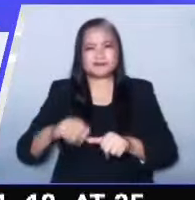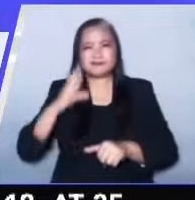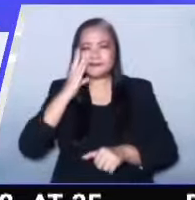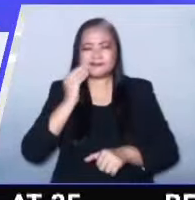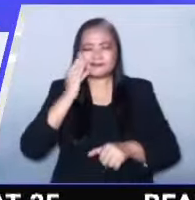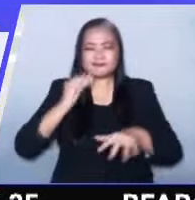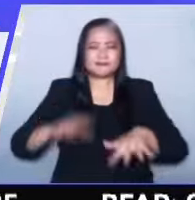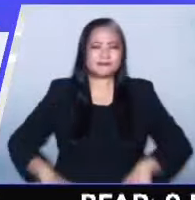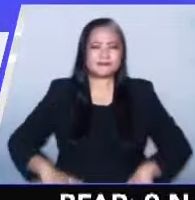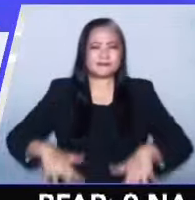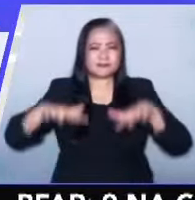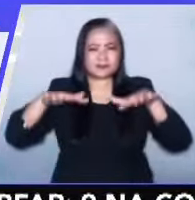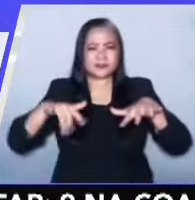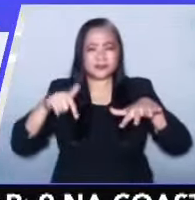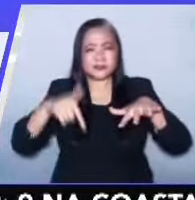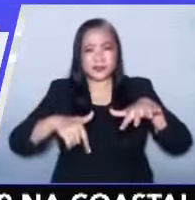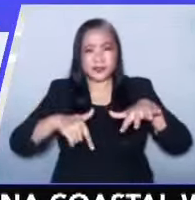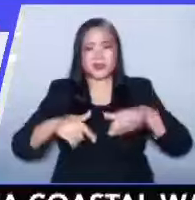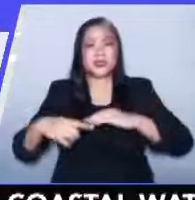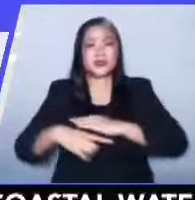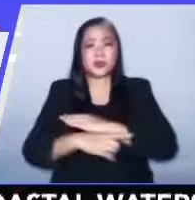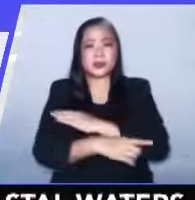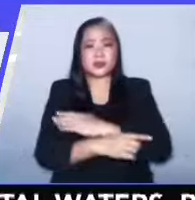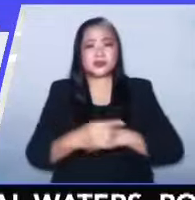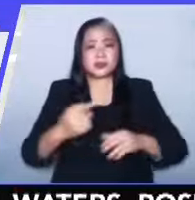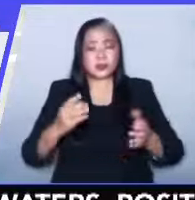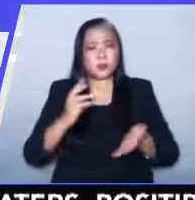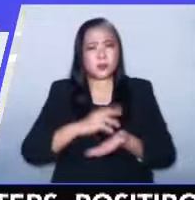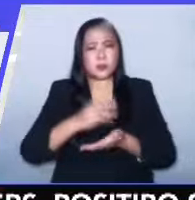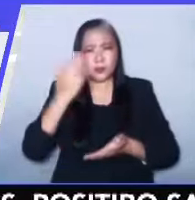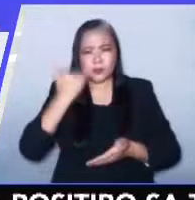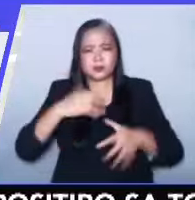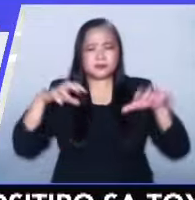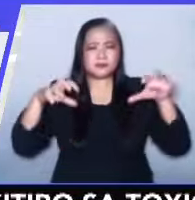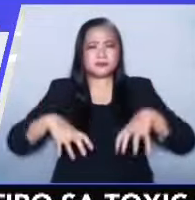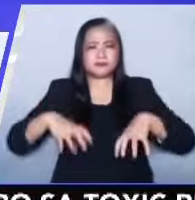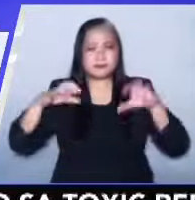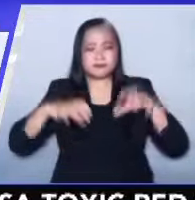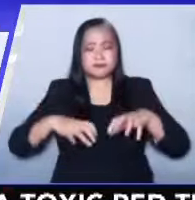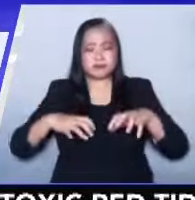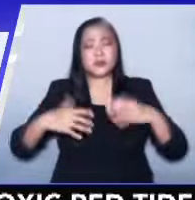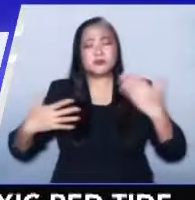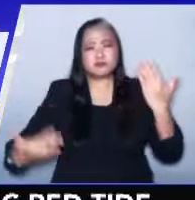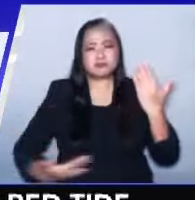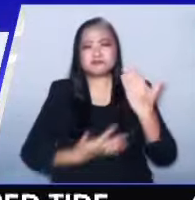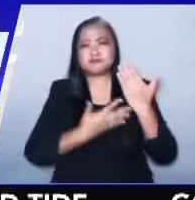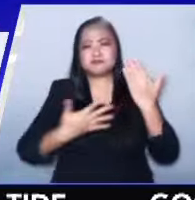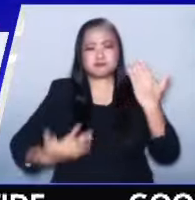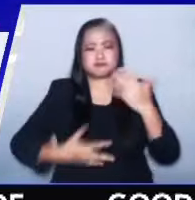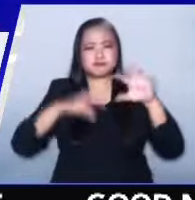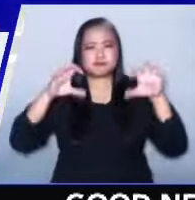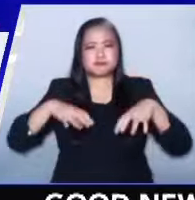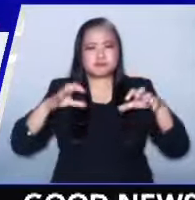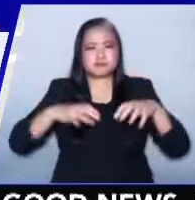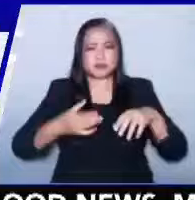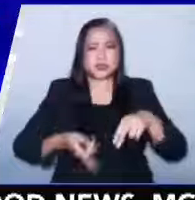ilang bahagi ng Dagupan City bunsod ng pag-ulan na dulot ng hanging habagat na sinabayan pa ng high tide.